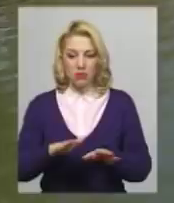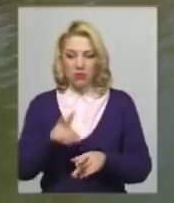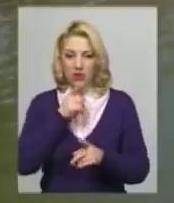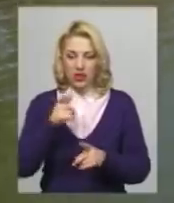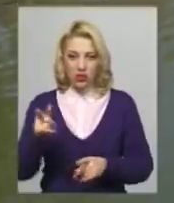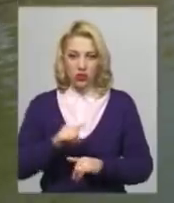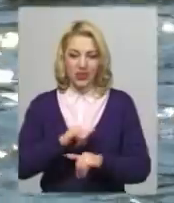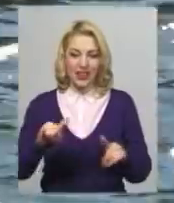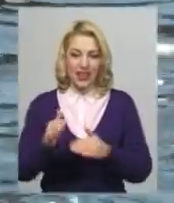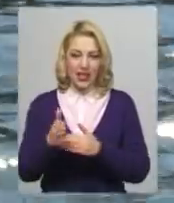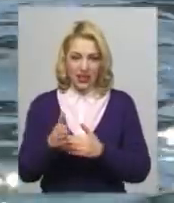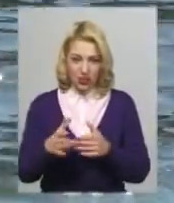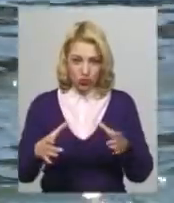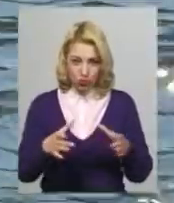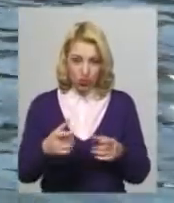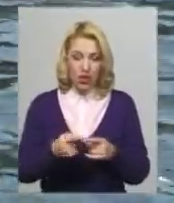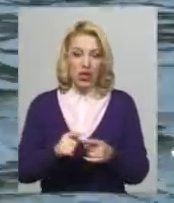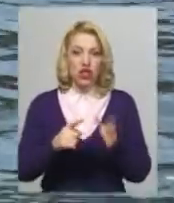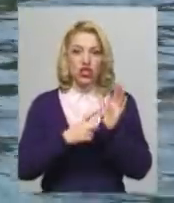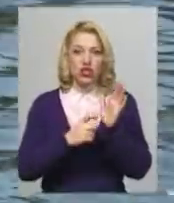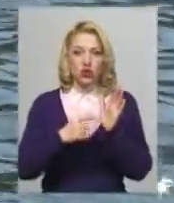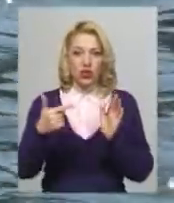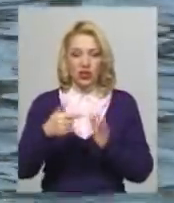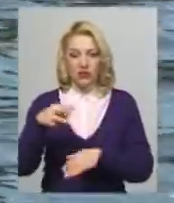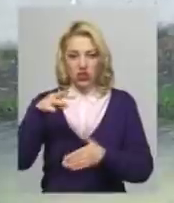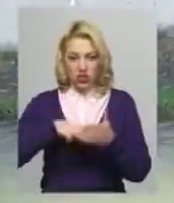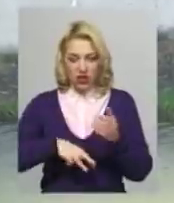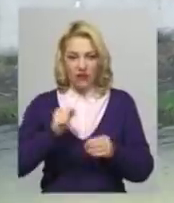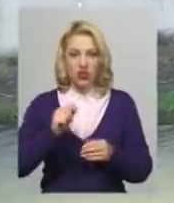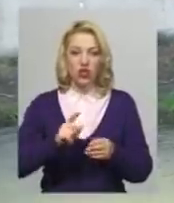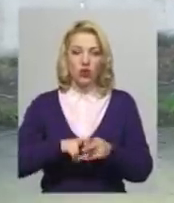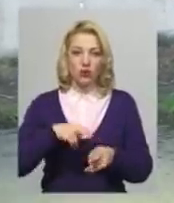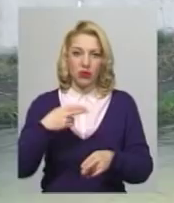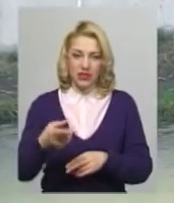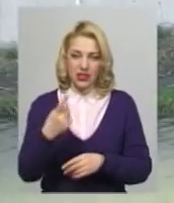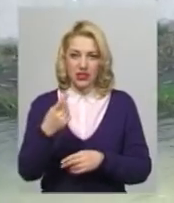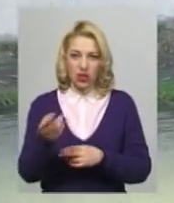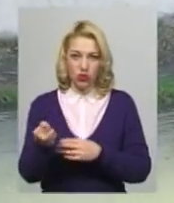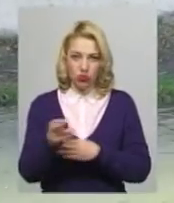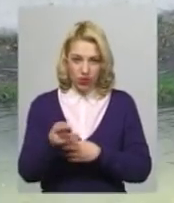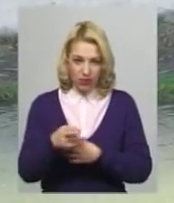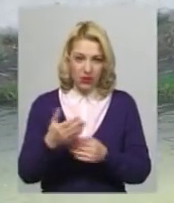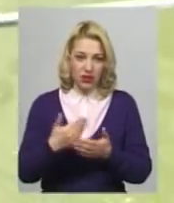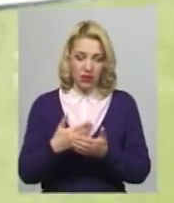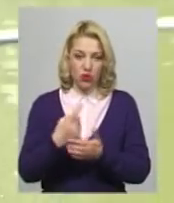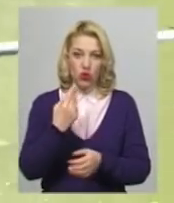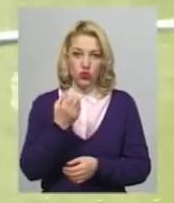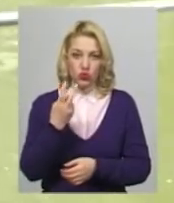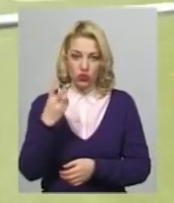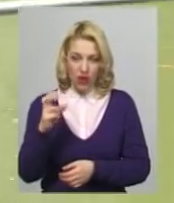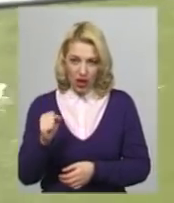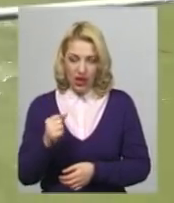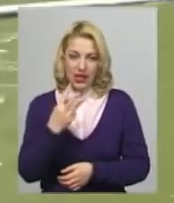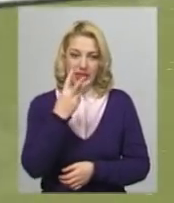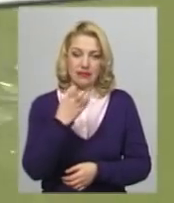розмірі 680 гривень та компенсація за кожну виловлену рибину. Наприклад, за одну щуку доведеться заплатити 340 гривень, незалежно від